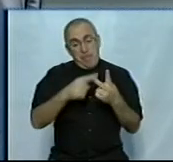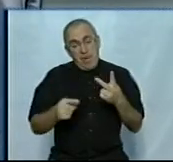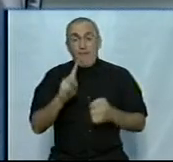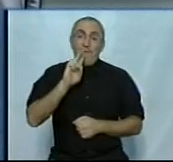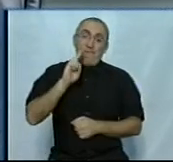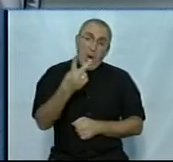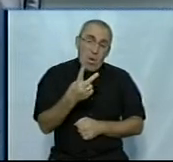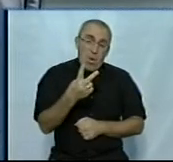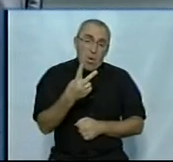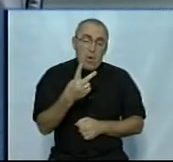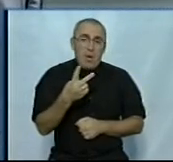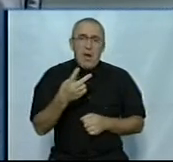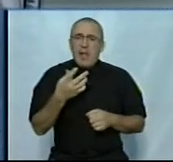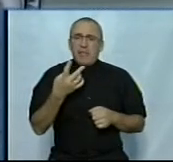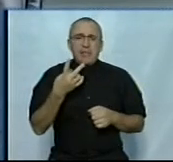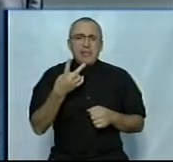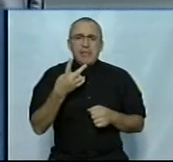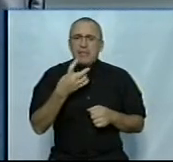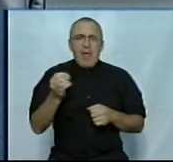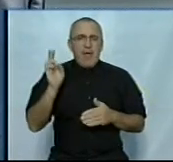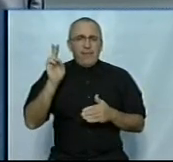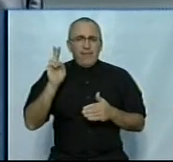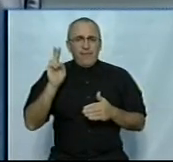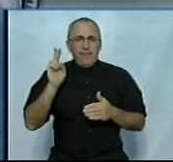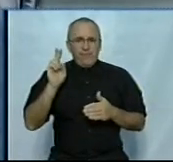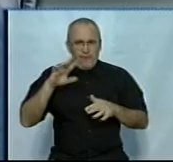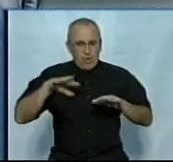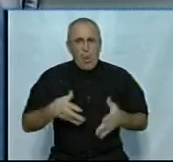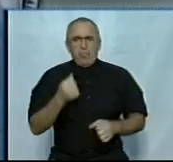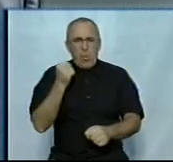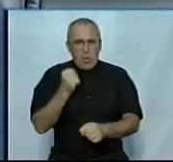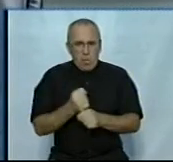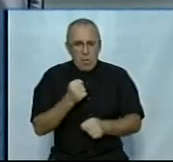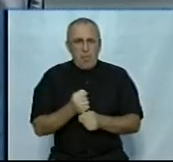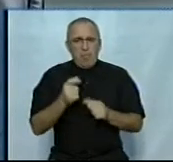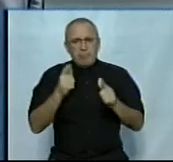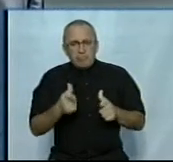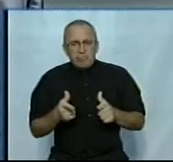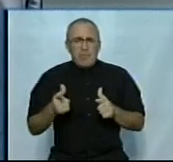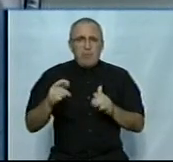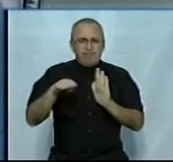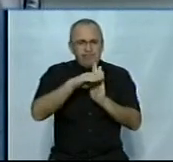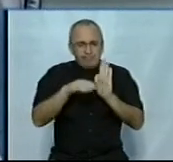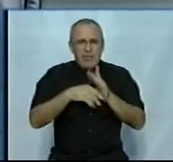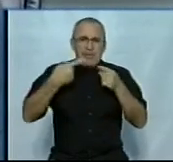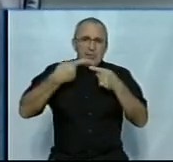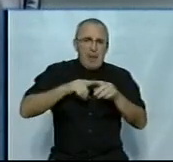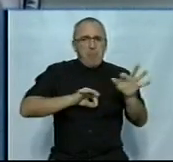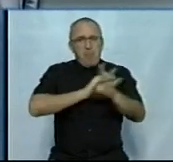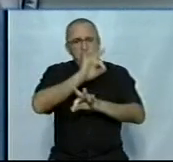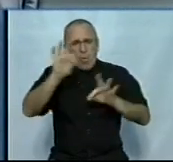роки невтомної роботи, кропіткої роботи по погодженню всіх нормативно-технічних,